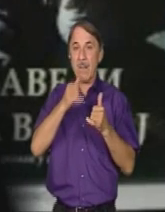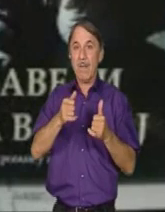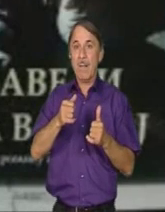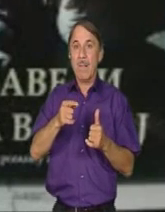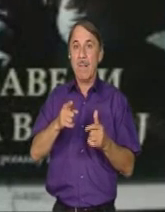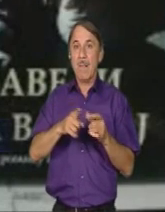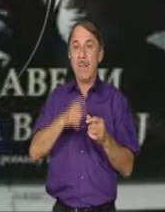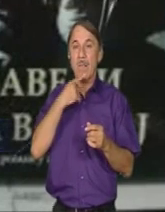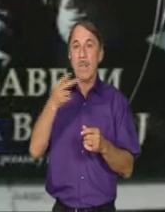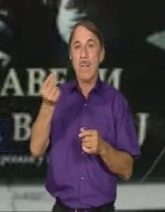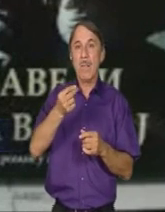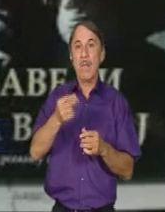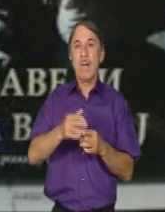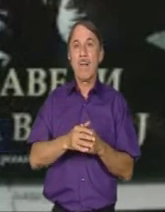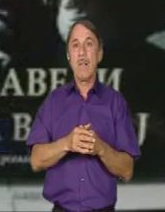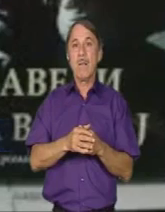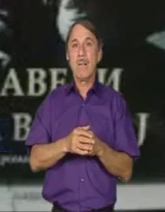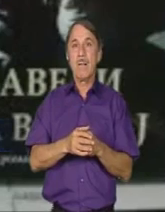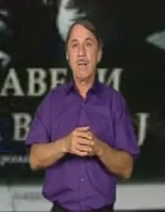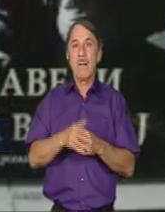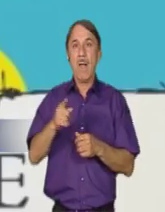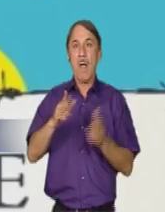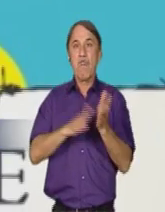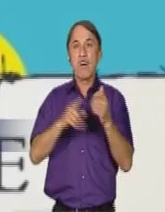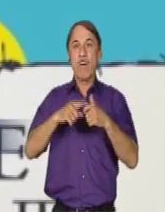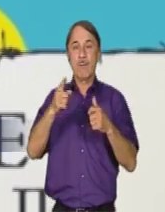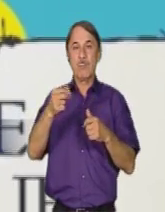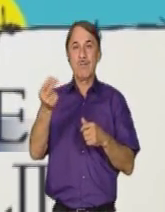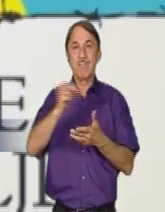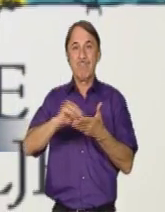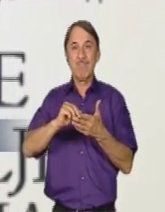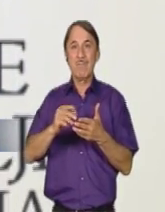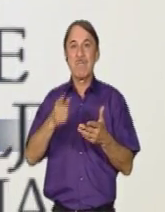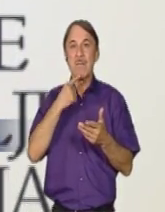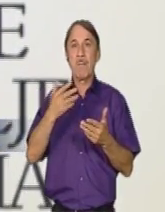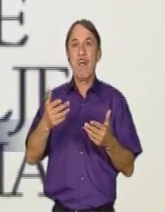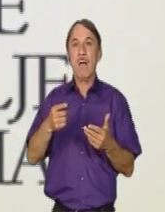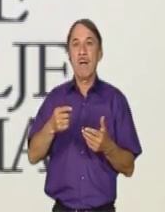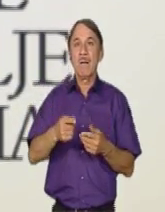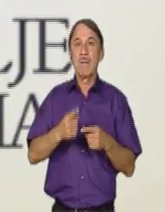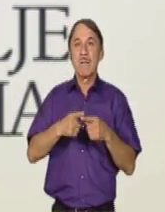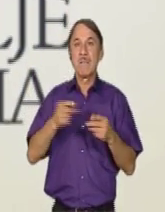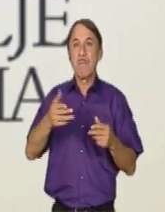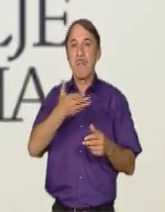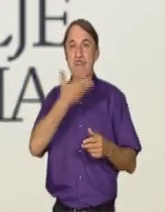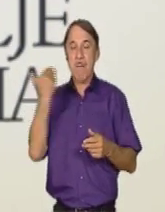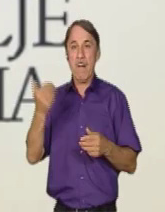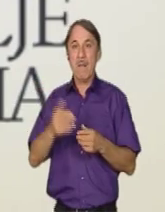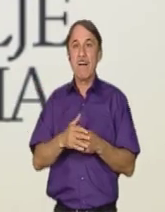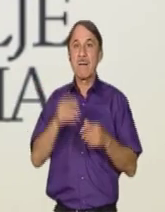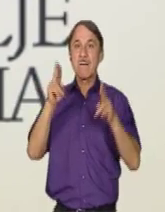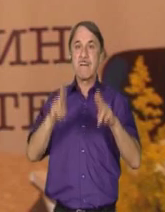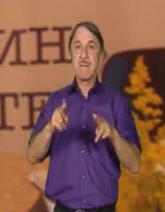Specifična je težina aforizma jer on ne trpi ni manjak ni višak. On ili jeste ili nije, kao ostalo mi sve u životu, kaže naš